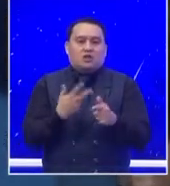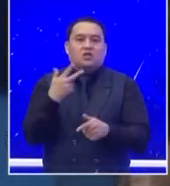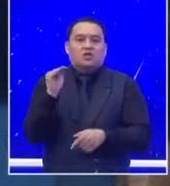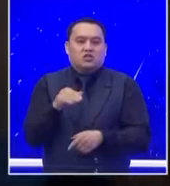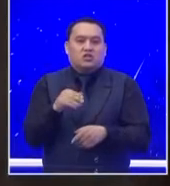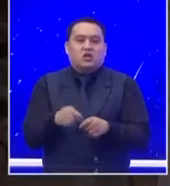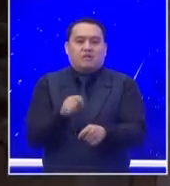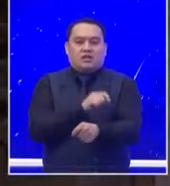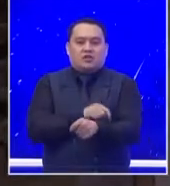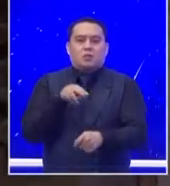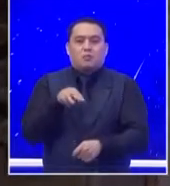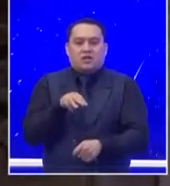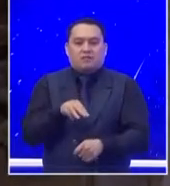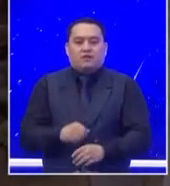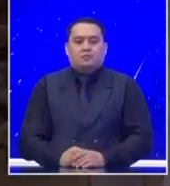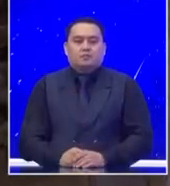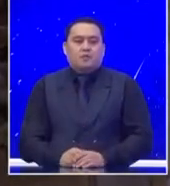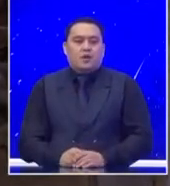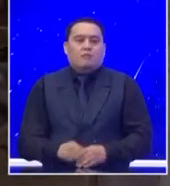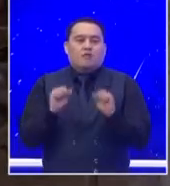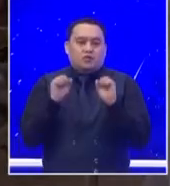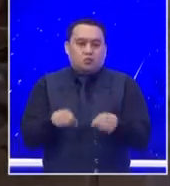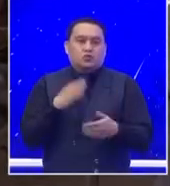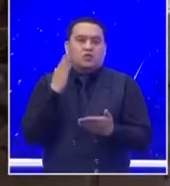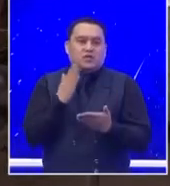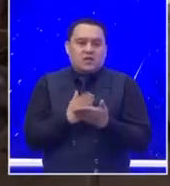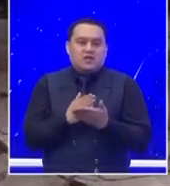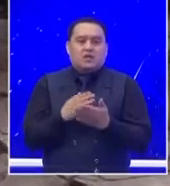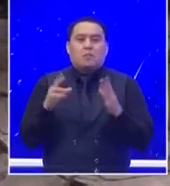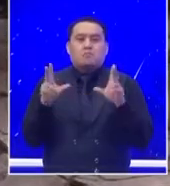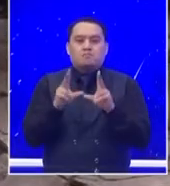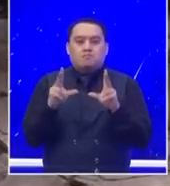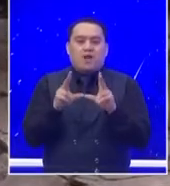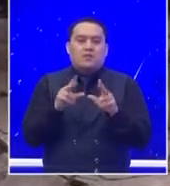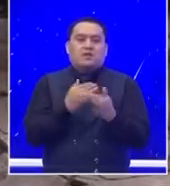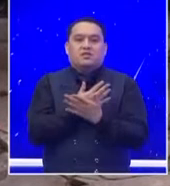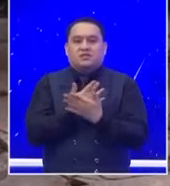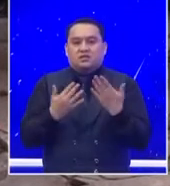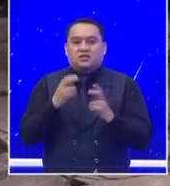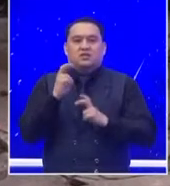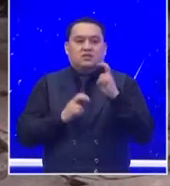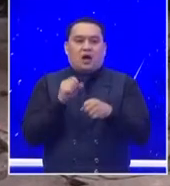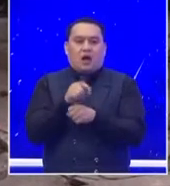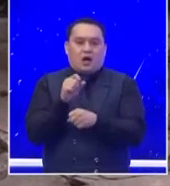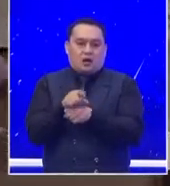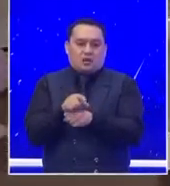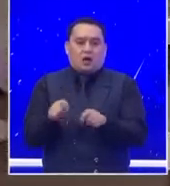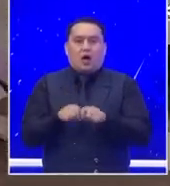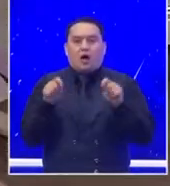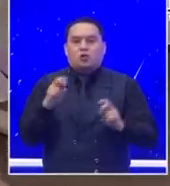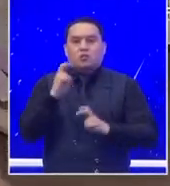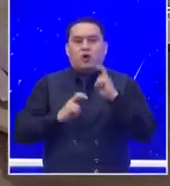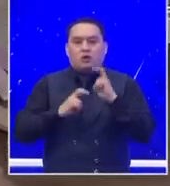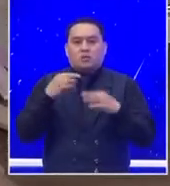3000 квадратных метров профиля. Параллельно функционирует и мебельный цех. Здесь уже есть крупные заказы. Открытие